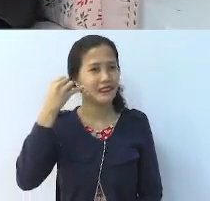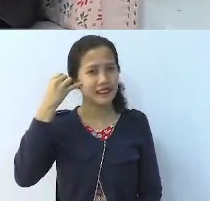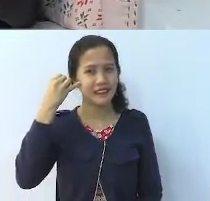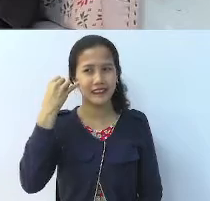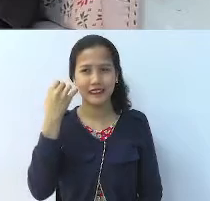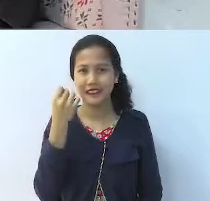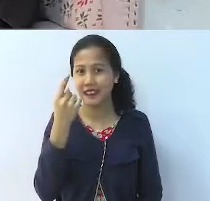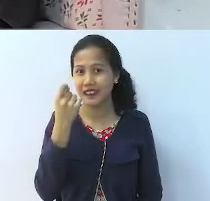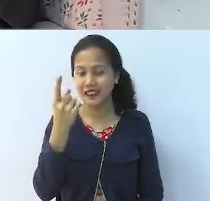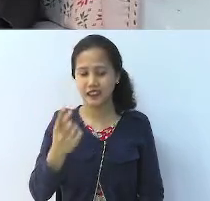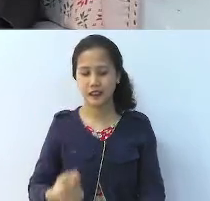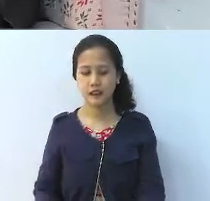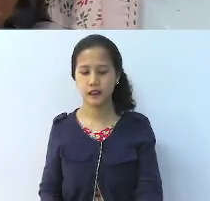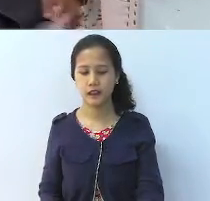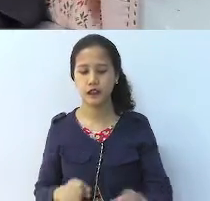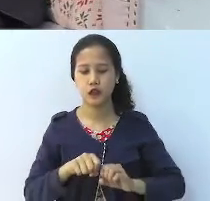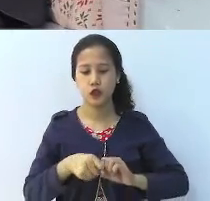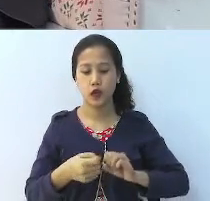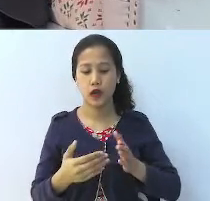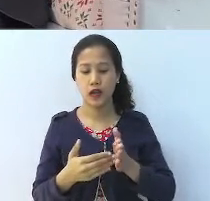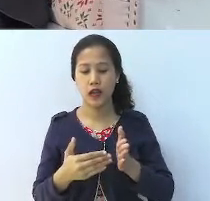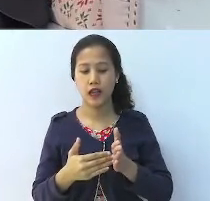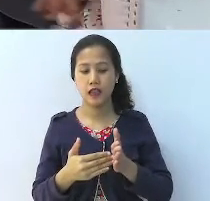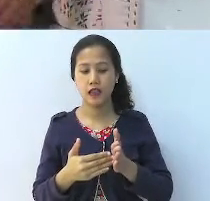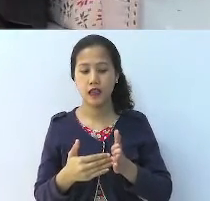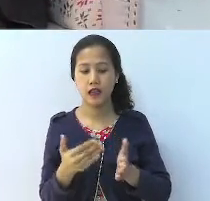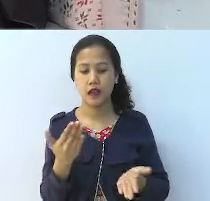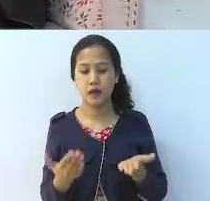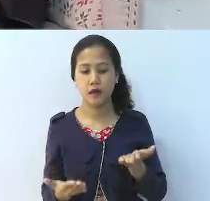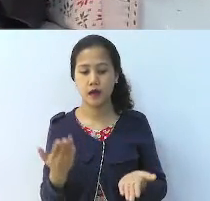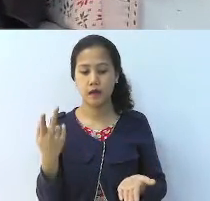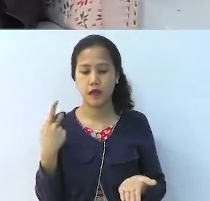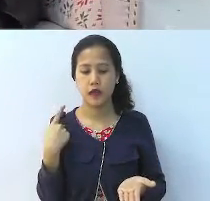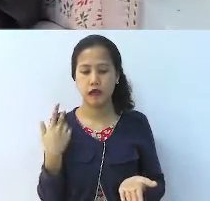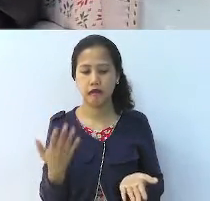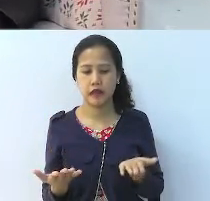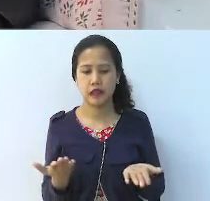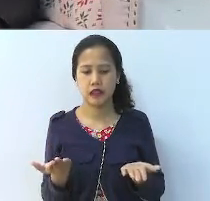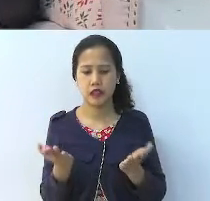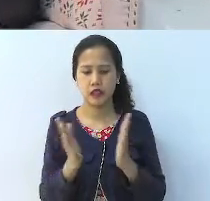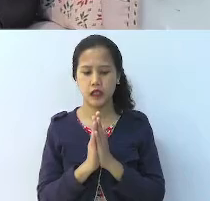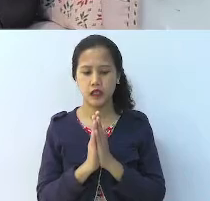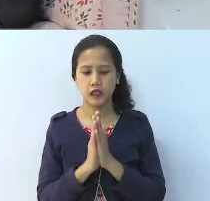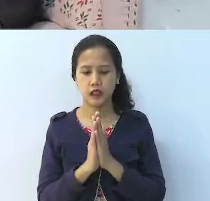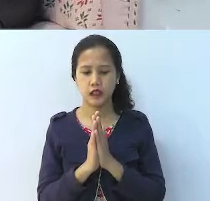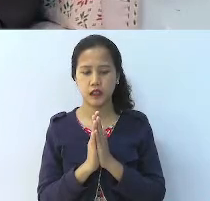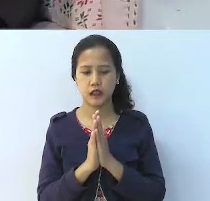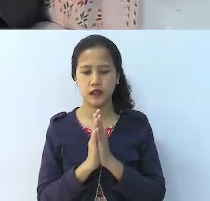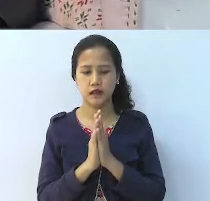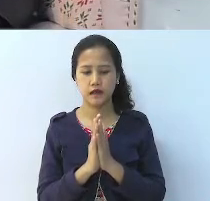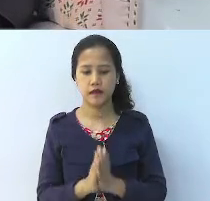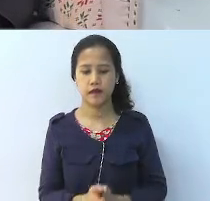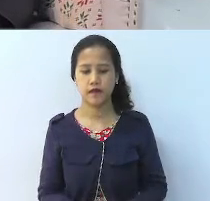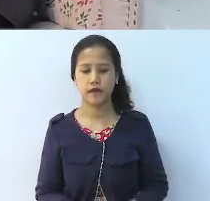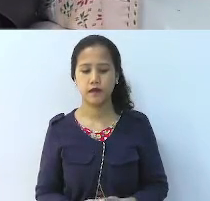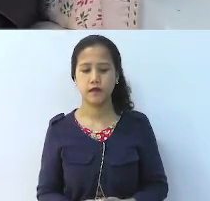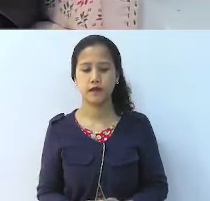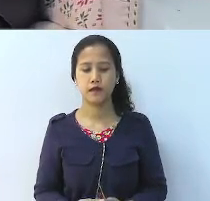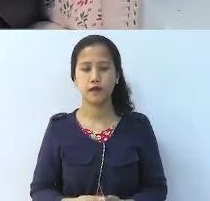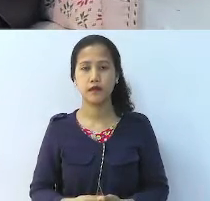upang maano natin, makorrect din natin yung mga pangangailangan po natin dyan sa ating pananakit